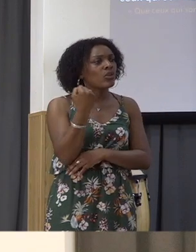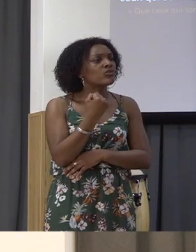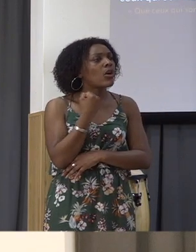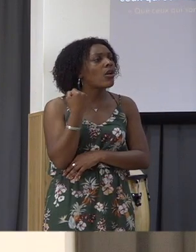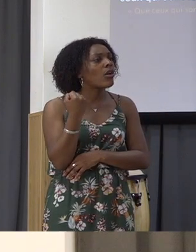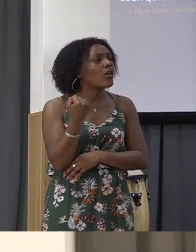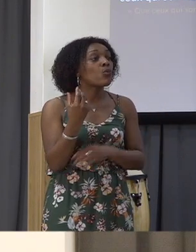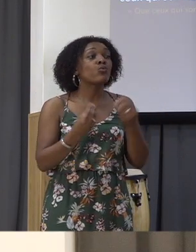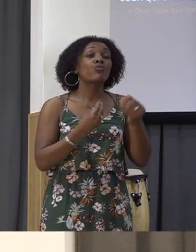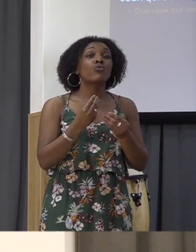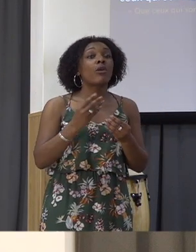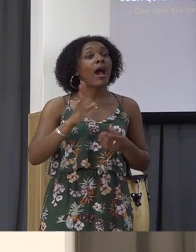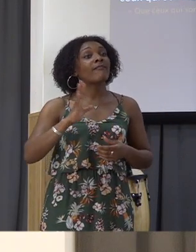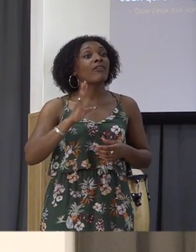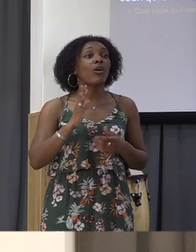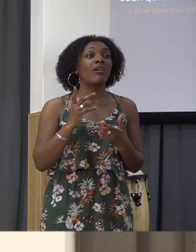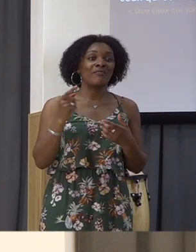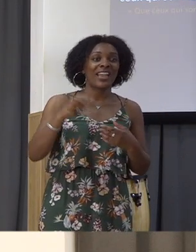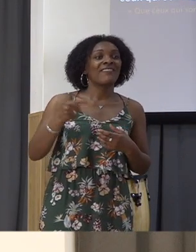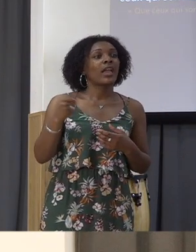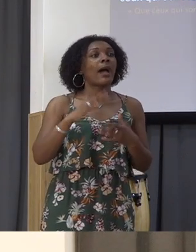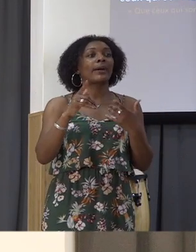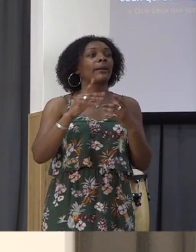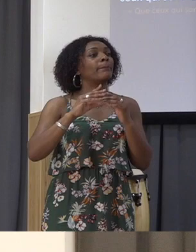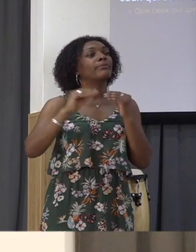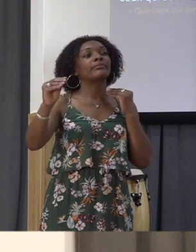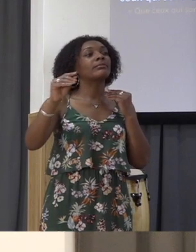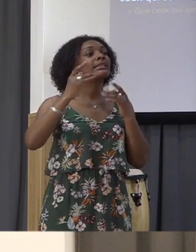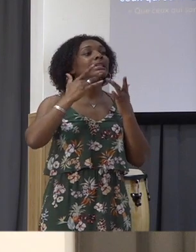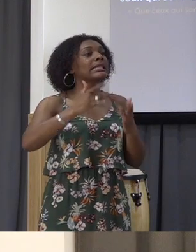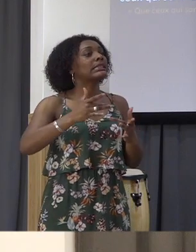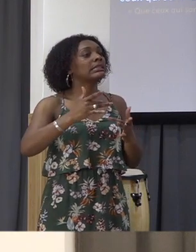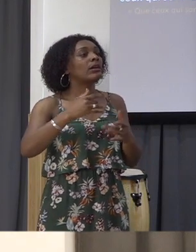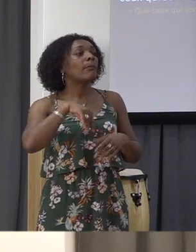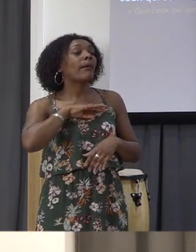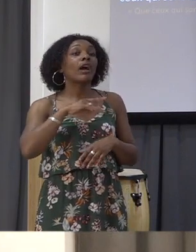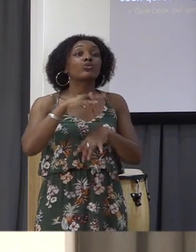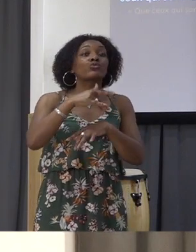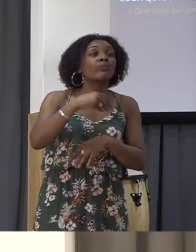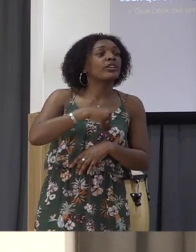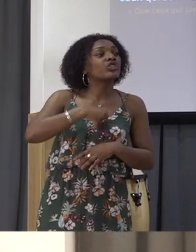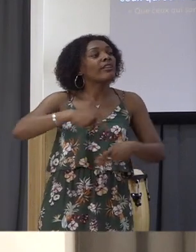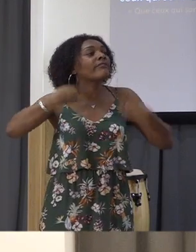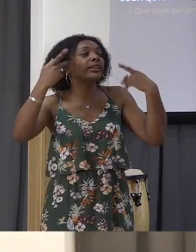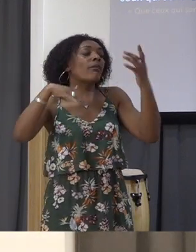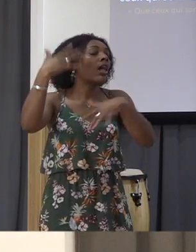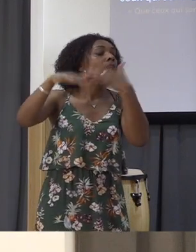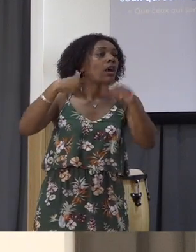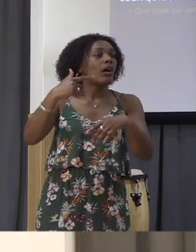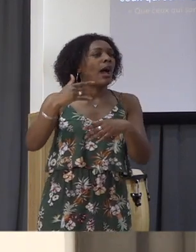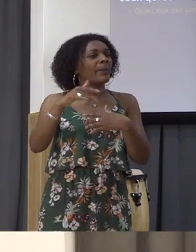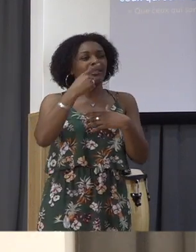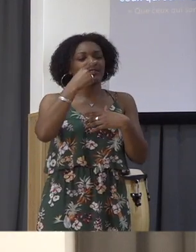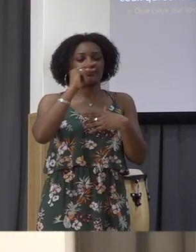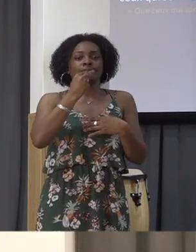rétrograde dans sa foi. Les soucis de la vie, on se pose plein de questions, on dit Seigneur, mais je ne sais pas ce qui m'arrive.